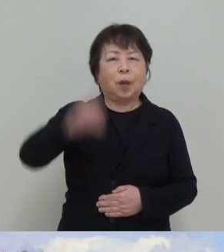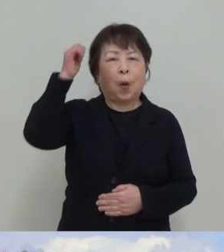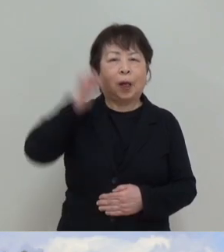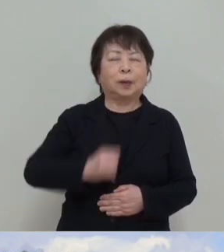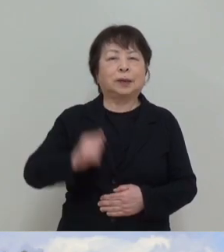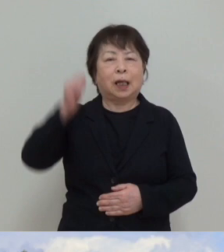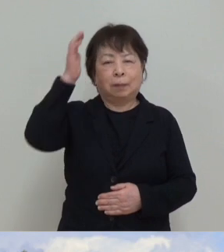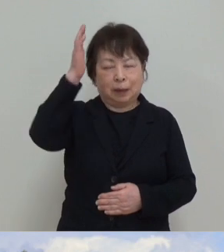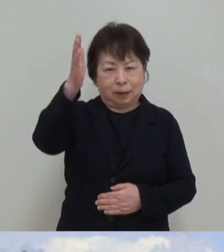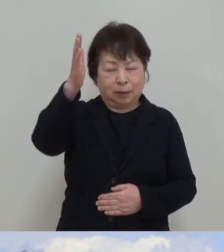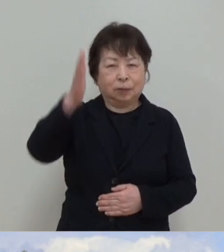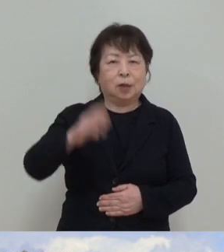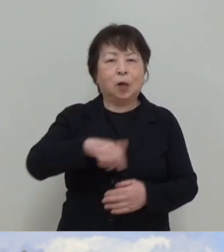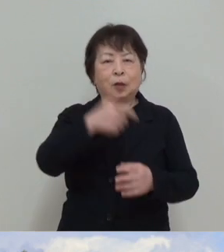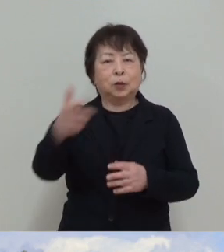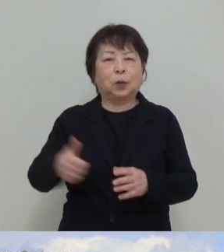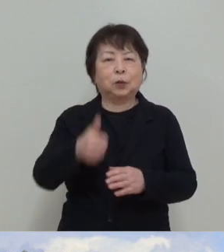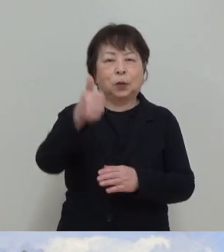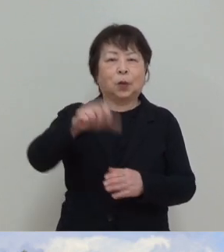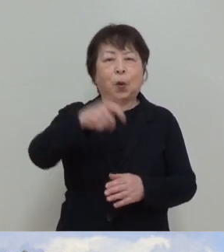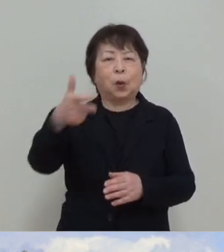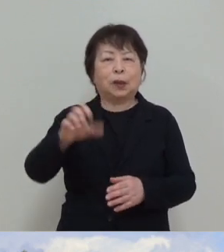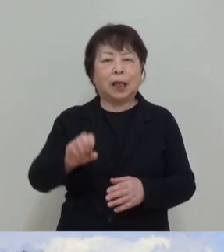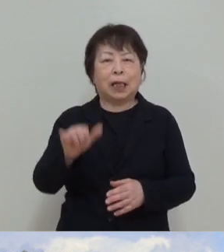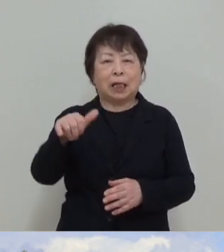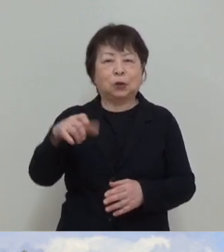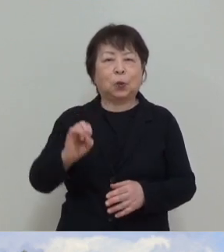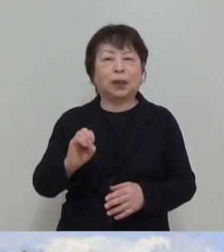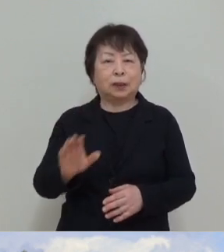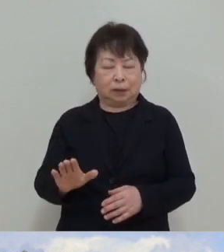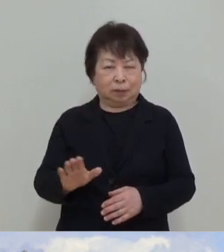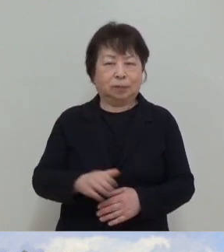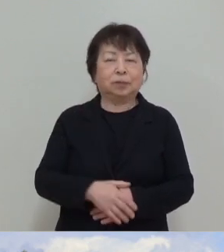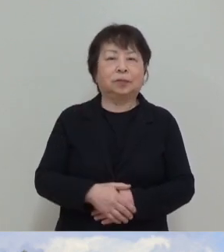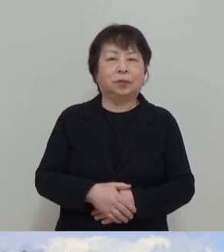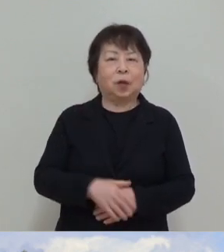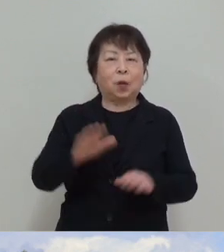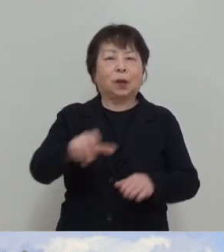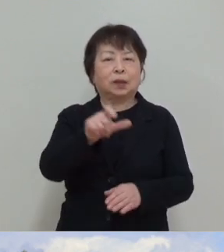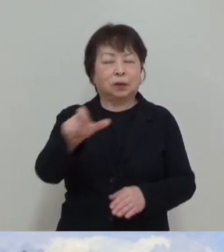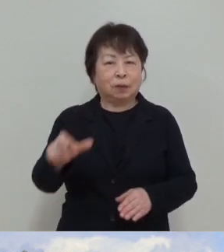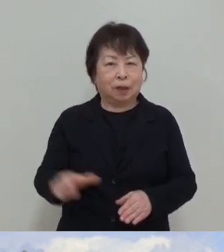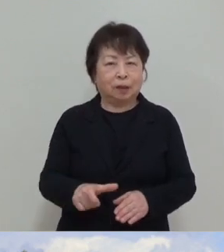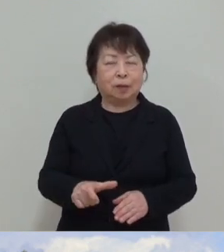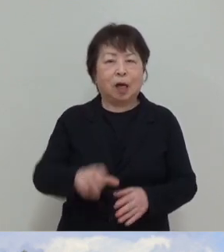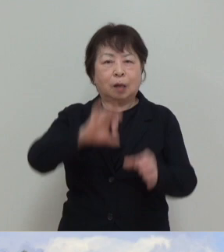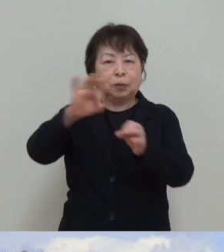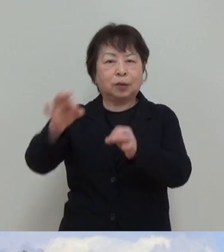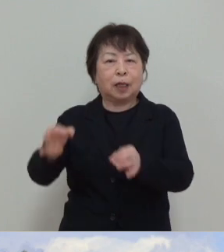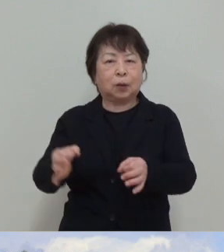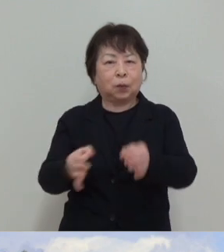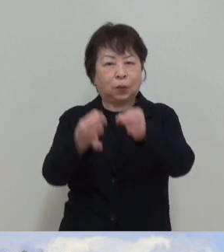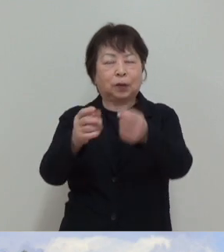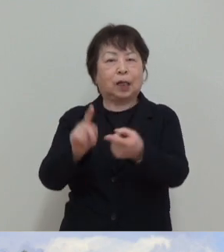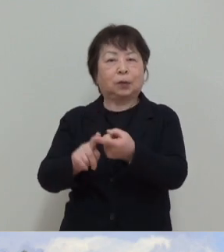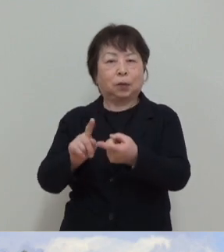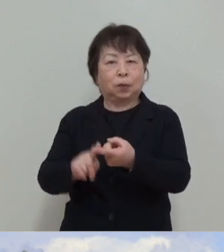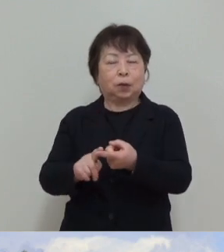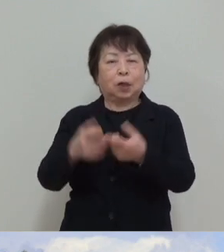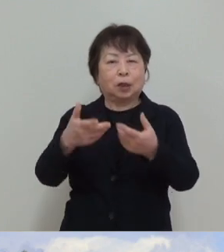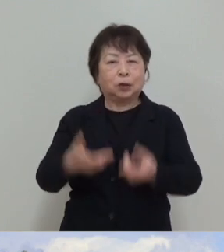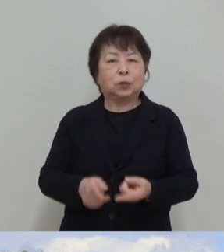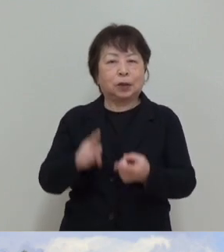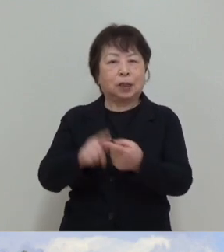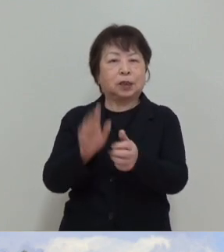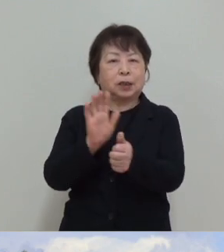はようございます。町長の太田康夫です。今月は物価高騰対応重